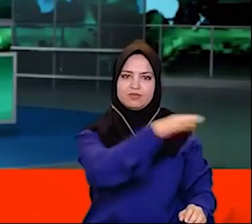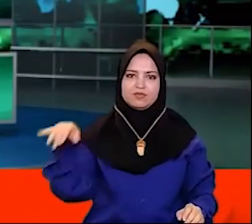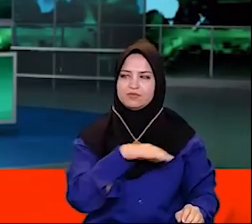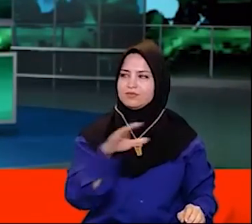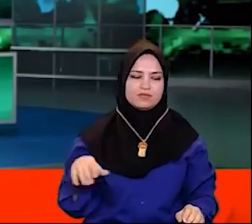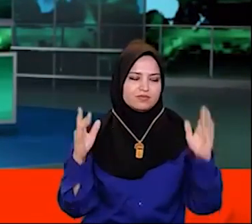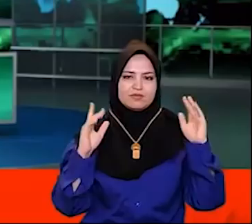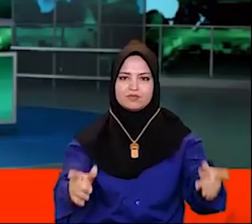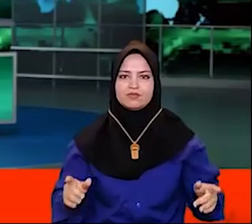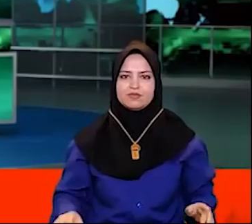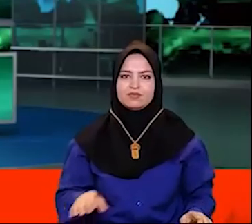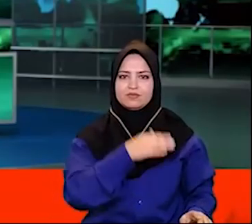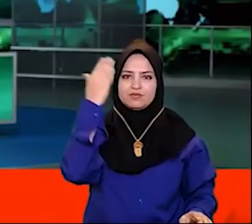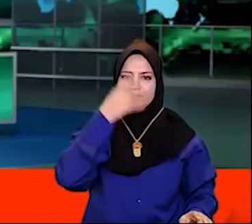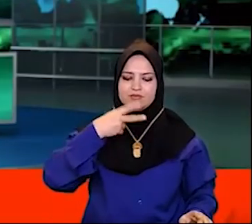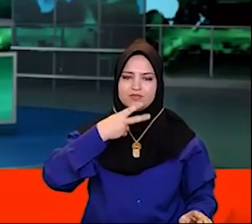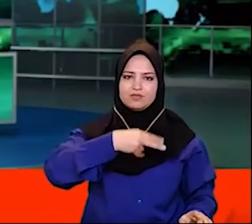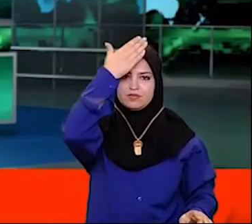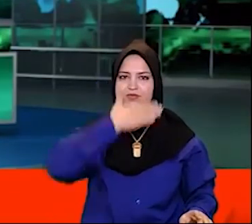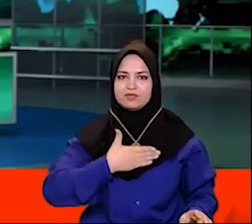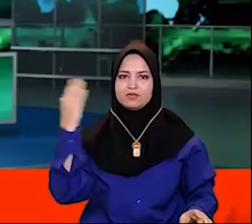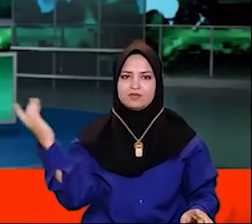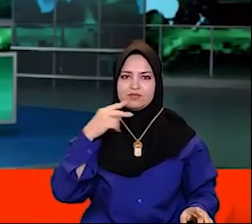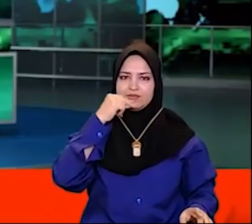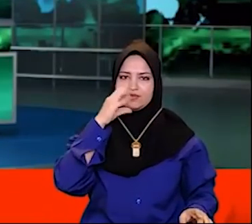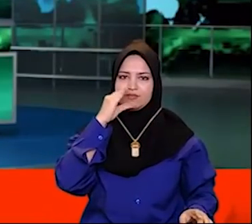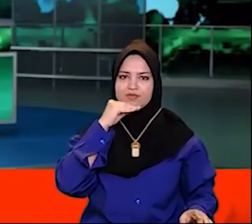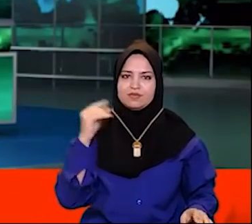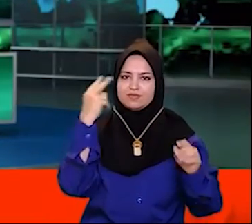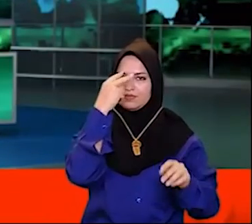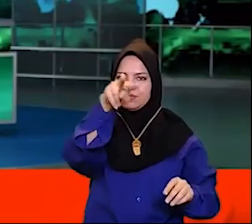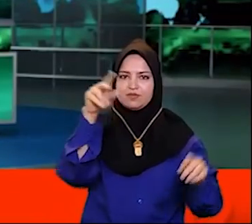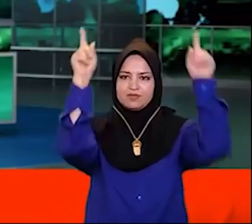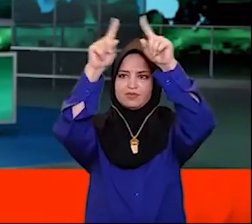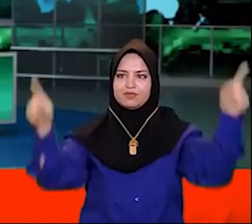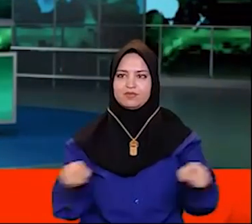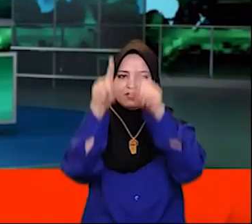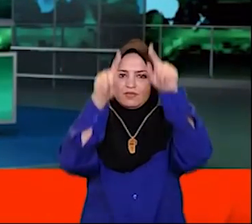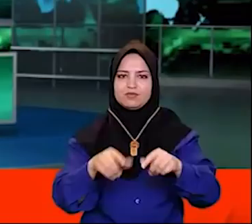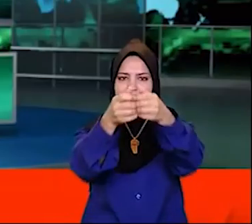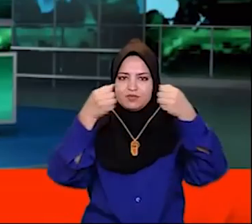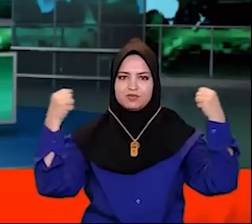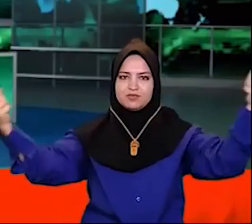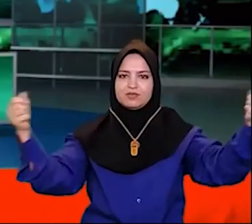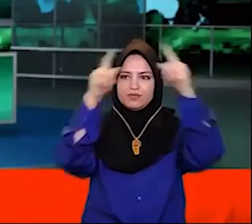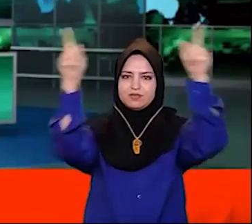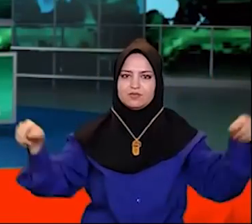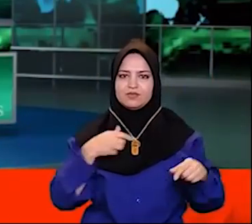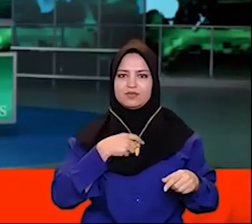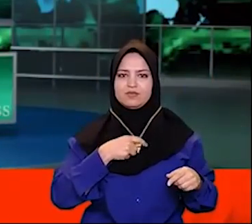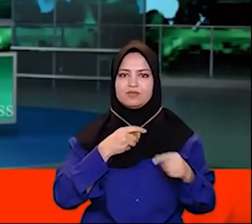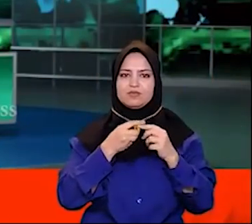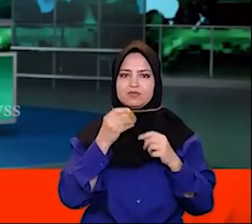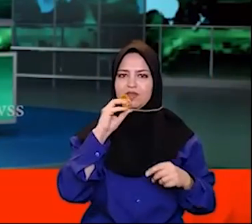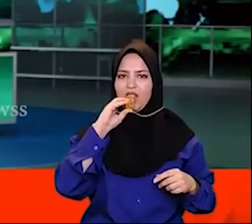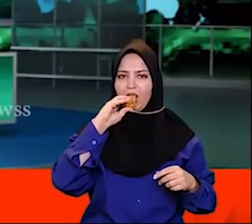به به، سازمان سانسور و سیمای کشور گفت در صورت مشاهده انواع کارتون یخچال ساید بای ساید یا حتی کمد